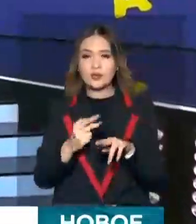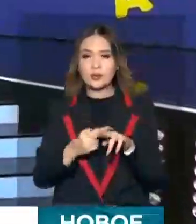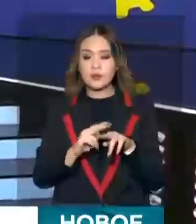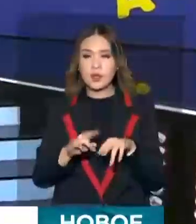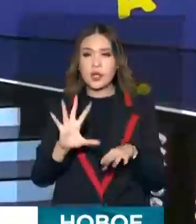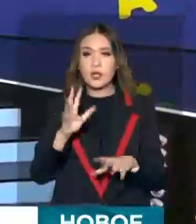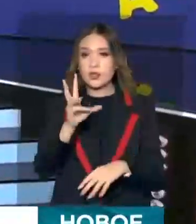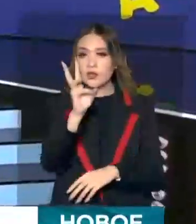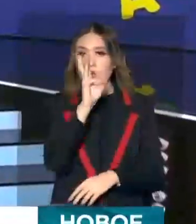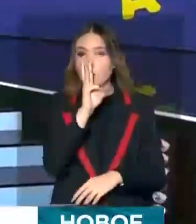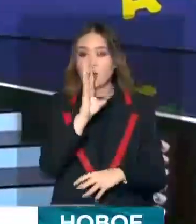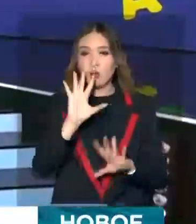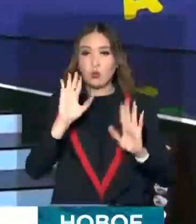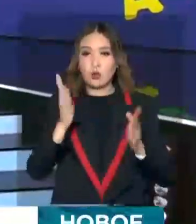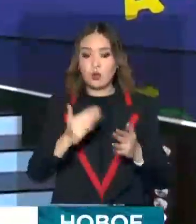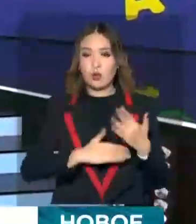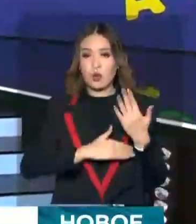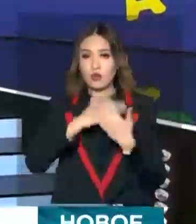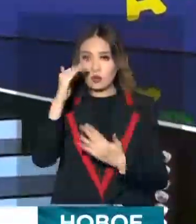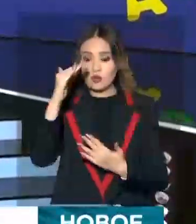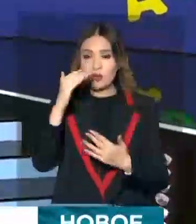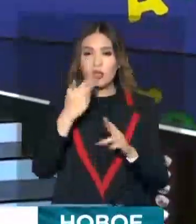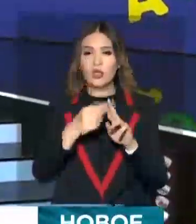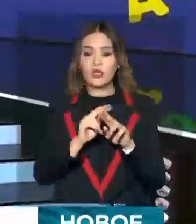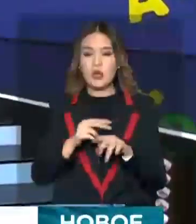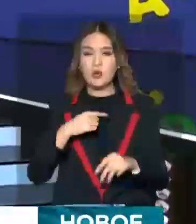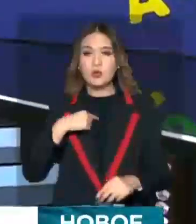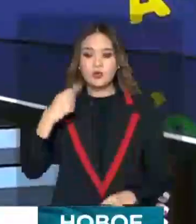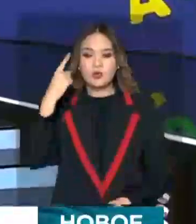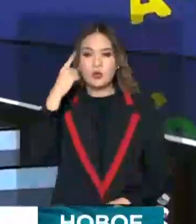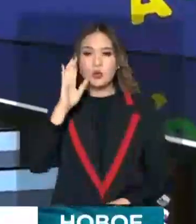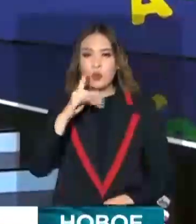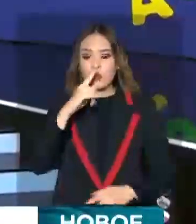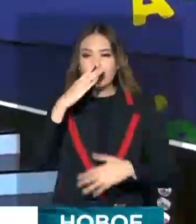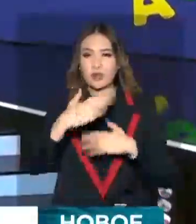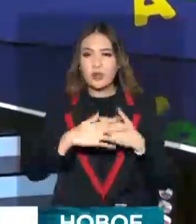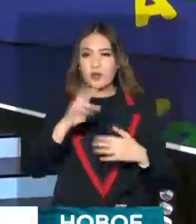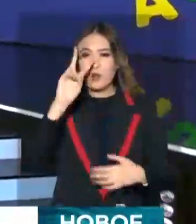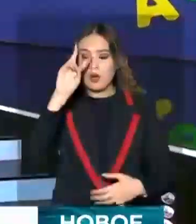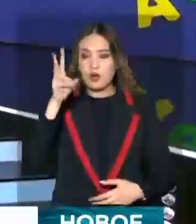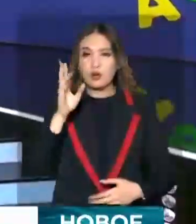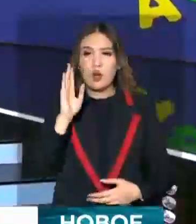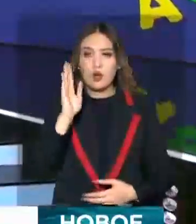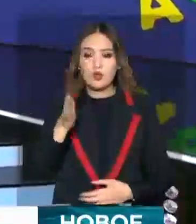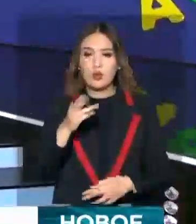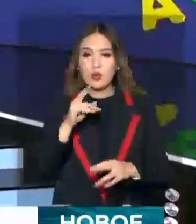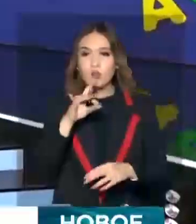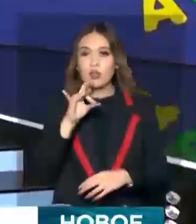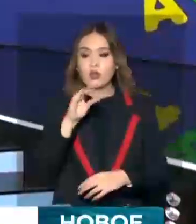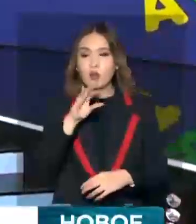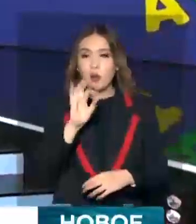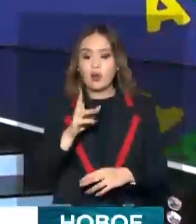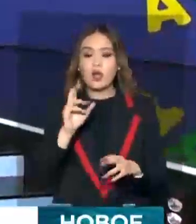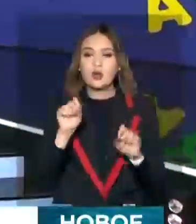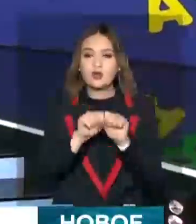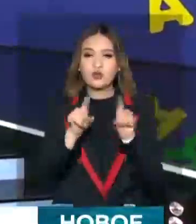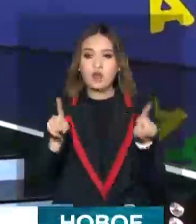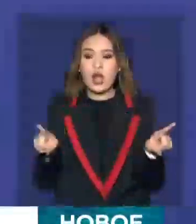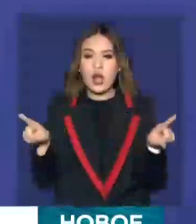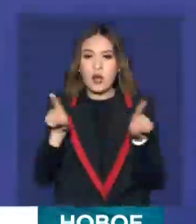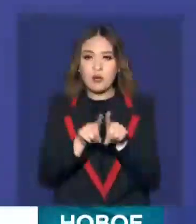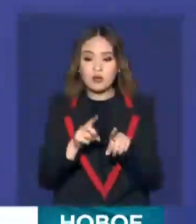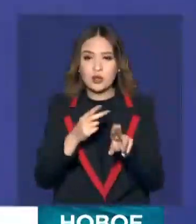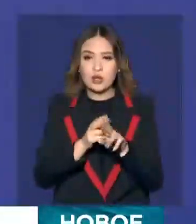Если заработная плата будет повышена, конечно, мы думаем, что в ближайшие 2 года будет приток. И вот как в школе сейчас, вот